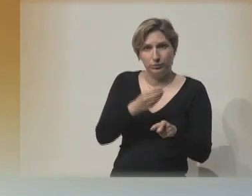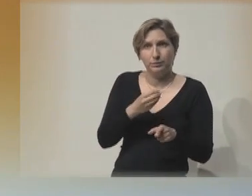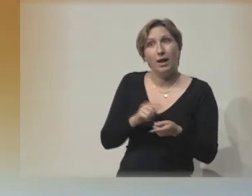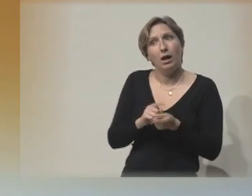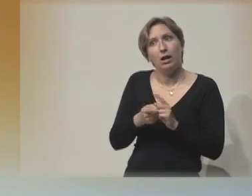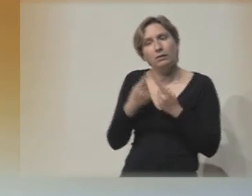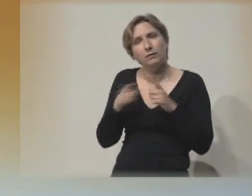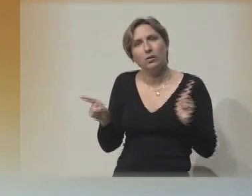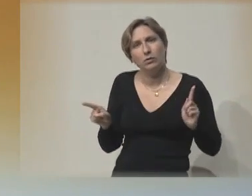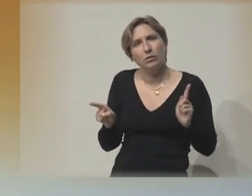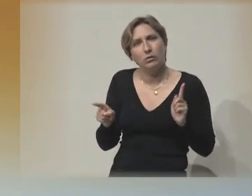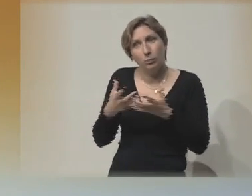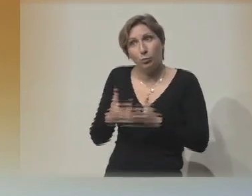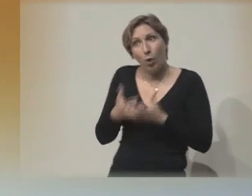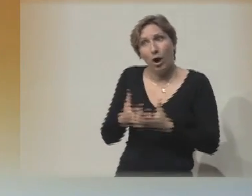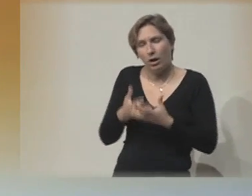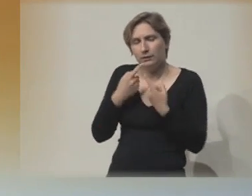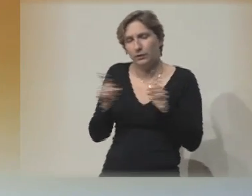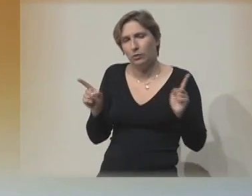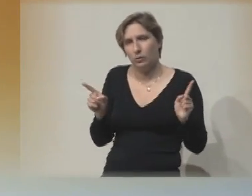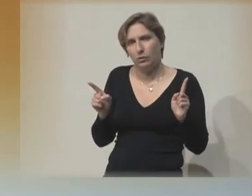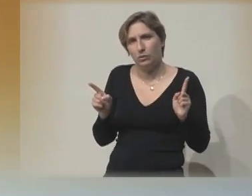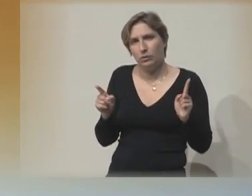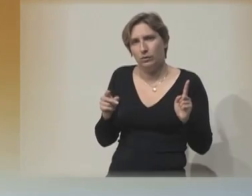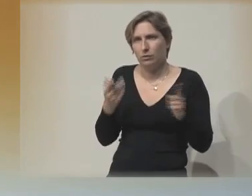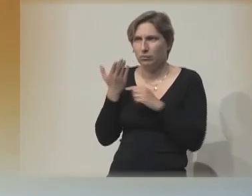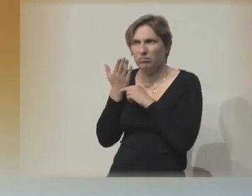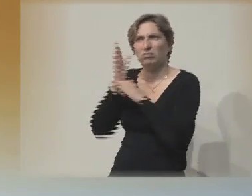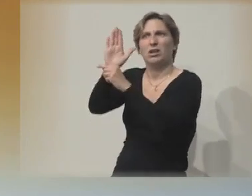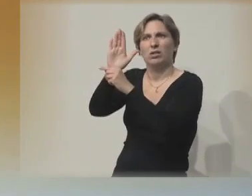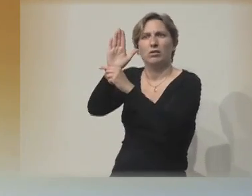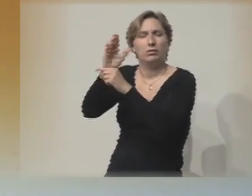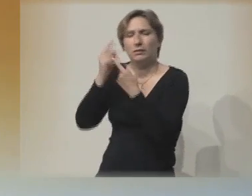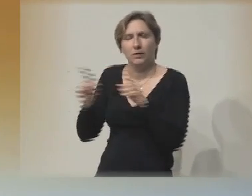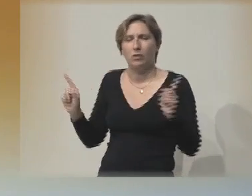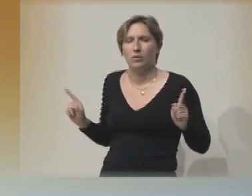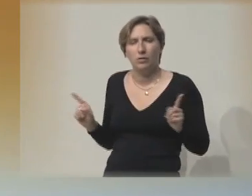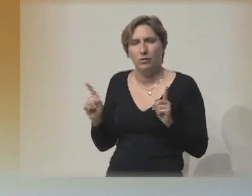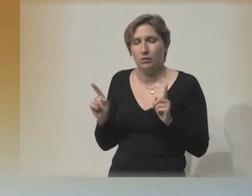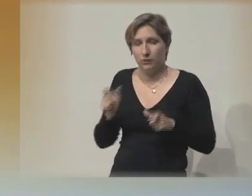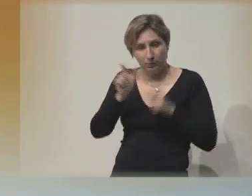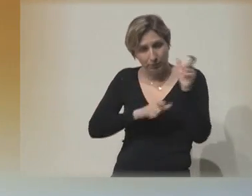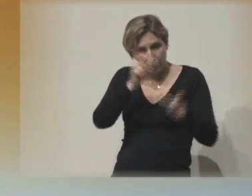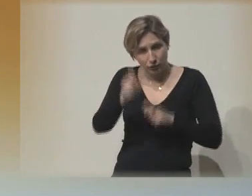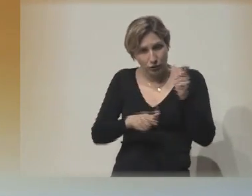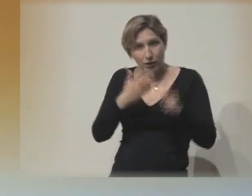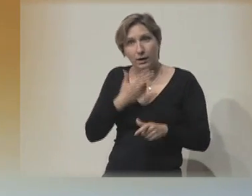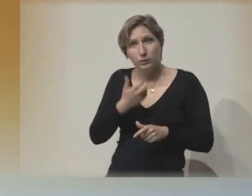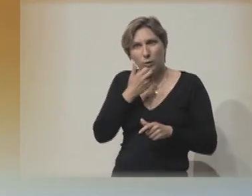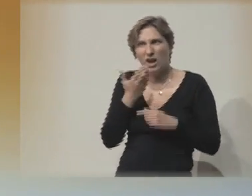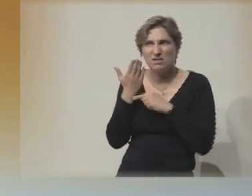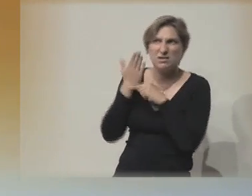la même chose. Le poids n'est pas le même. La voix n'est pas la même. L'importance des citoyens ne sera pas la